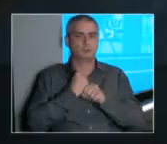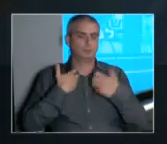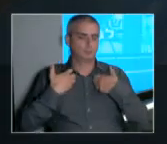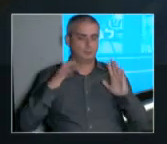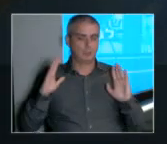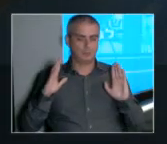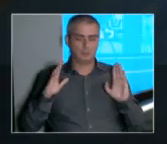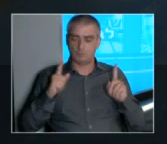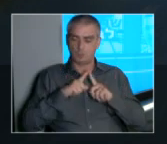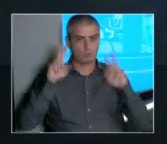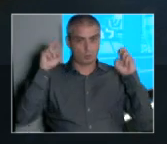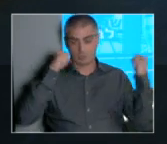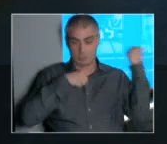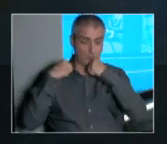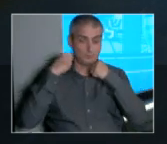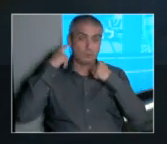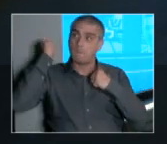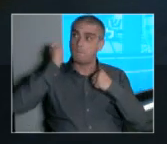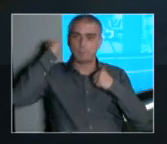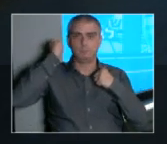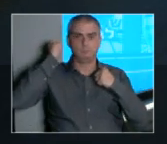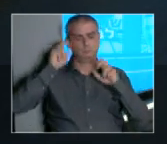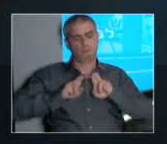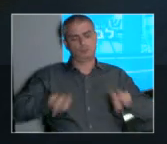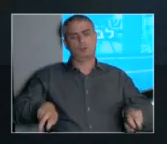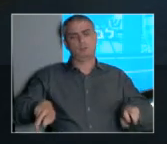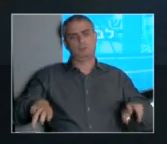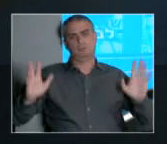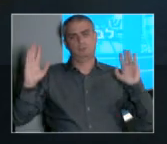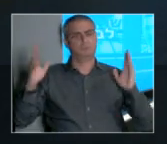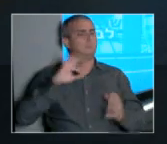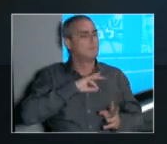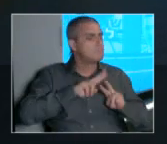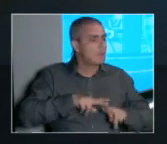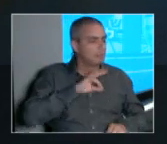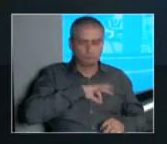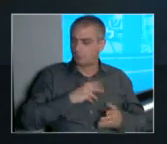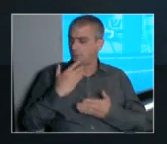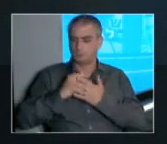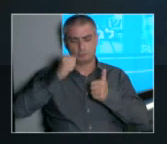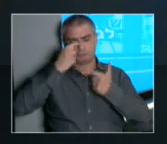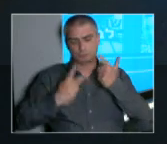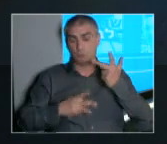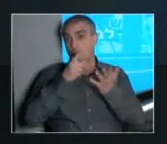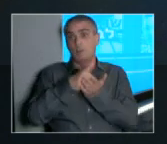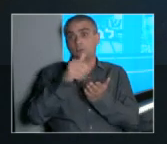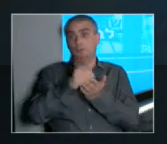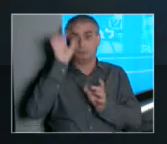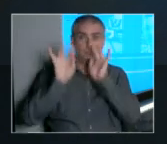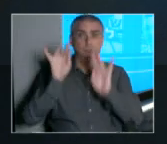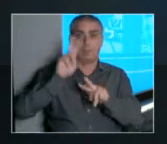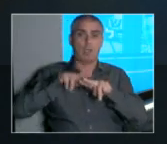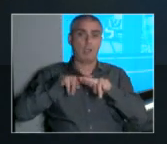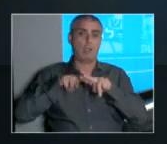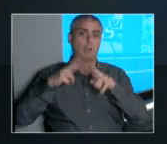הם היו על מגרש האגרוף, וכשנשמע גונג לסיום, יורדים ומתחלקים בשלל. זה מקום ראשון, הוא המשיך להכות בהם גם אחר